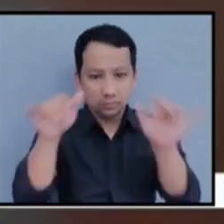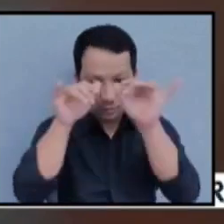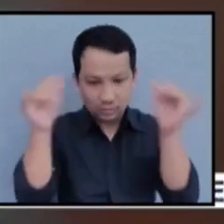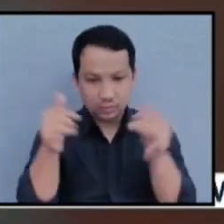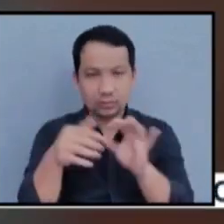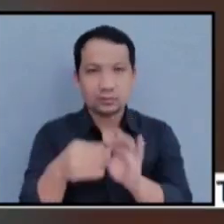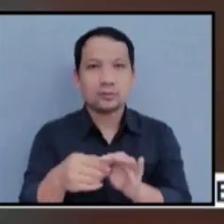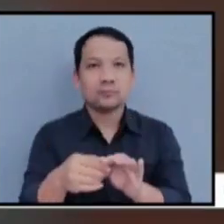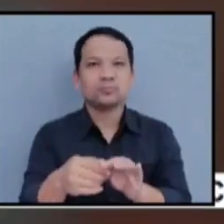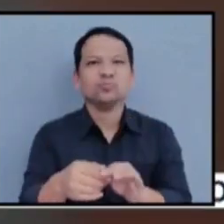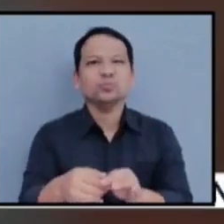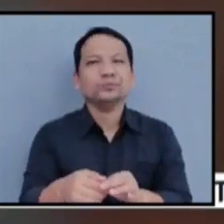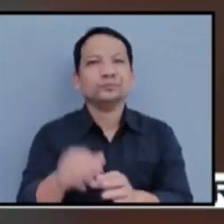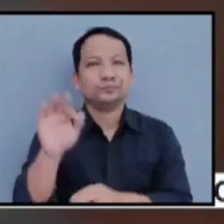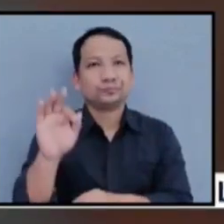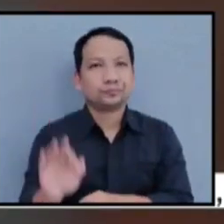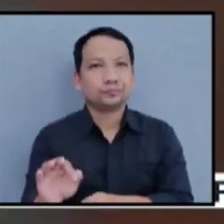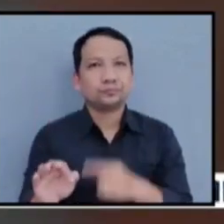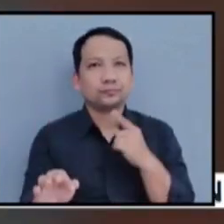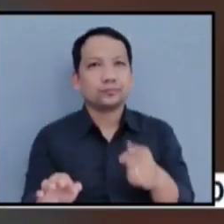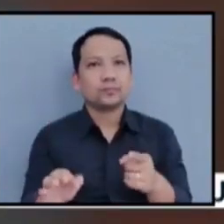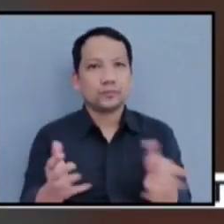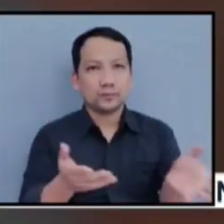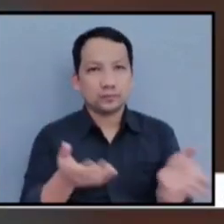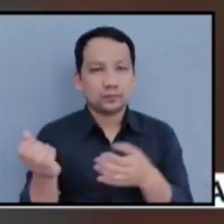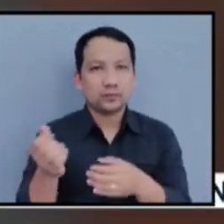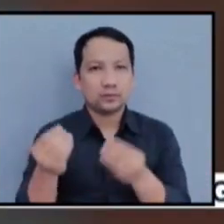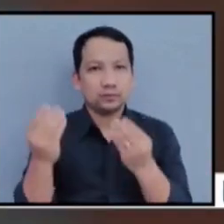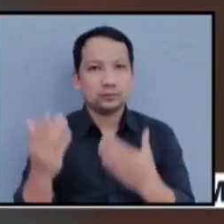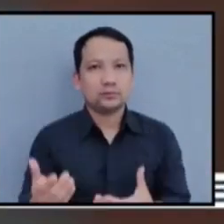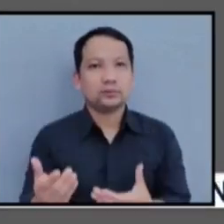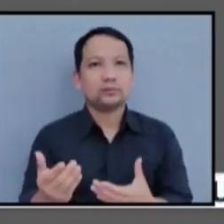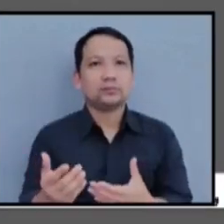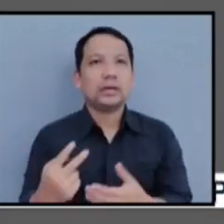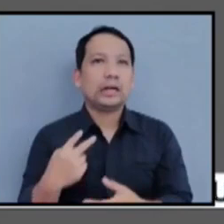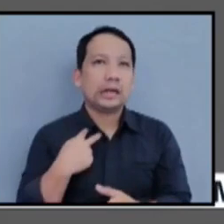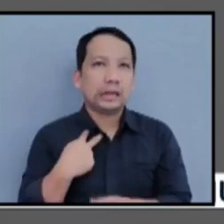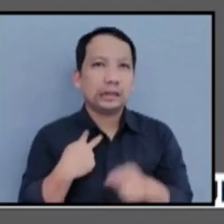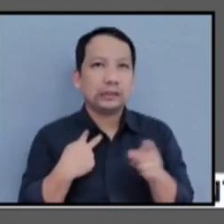otoridad, Biyernes pa sana balak umuwi ng mga guro pero na-stranded sila dahil sa